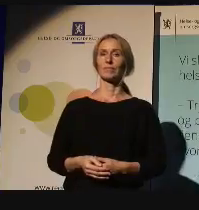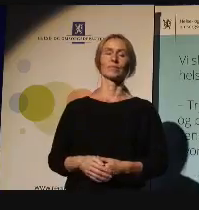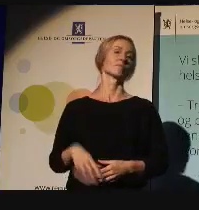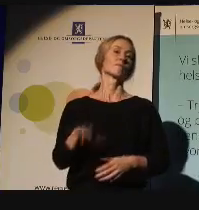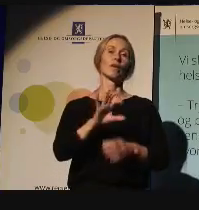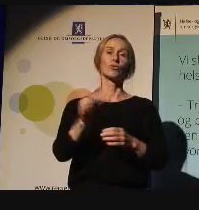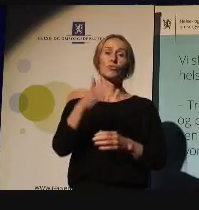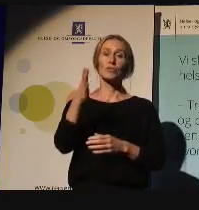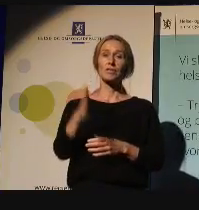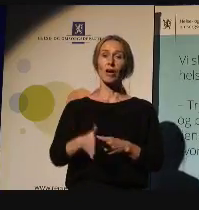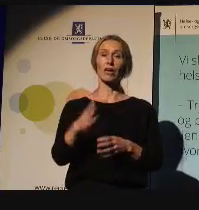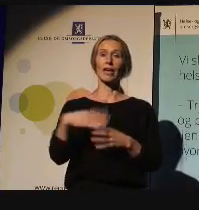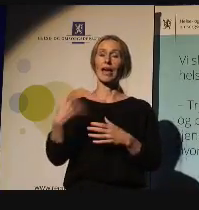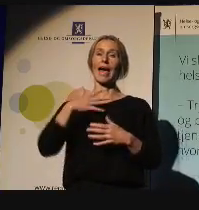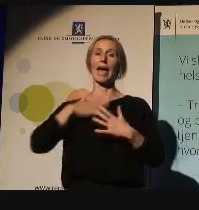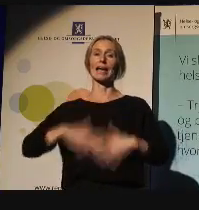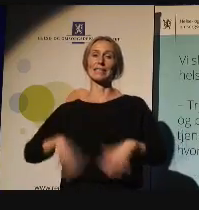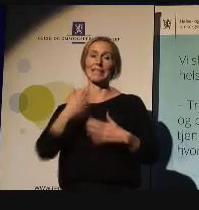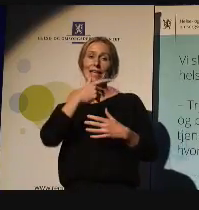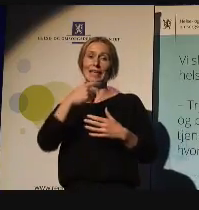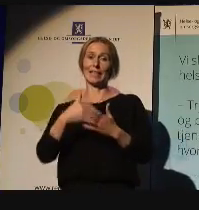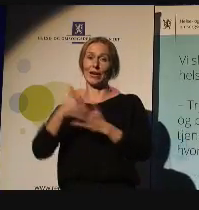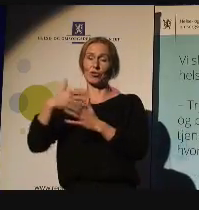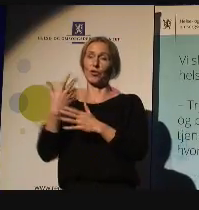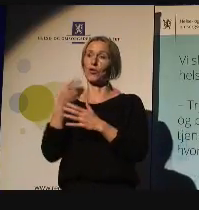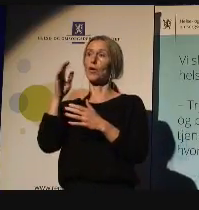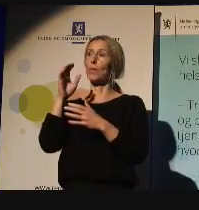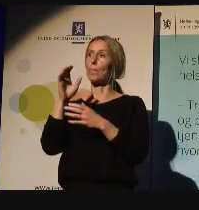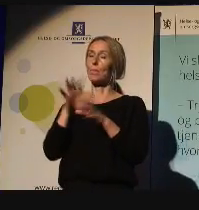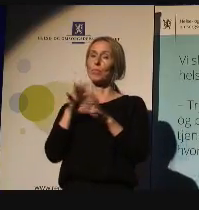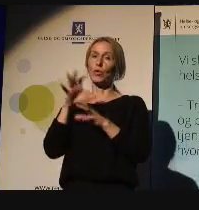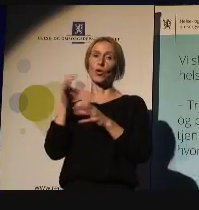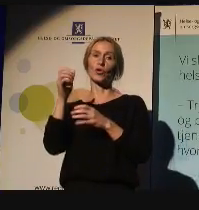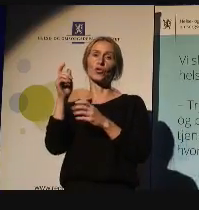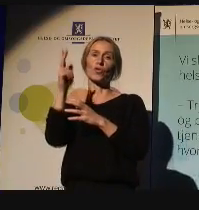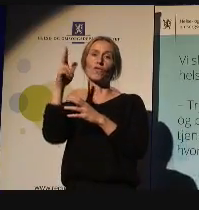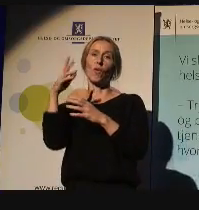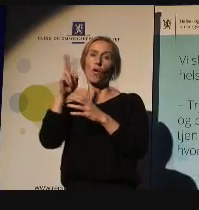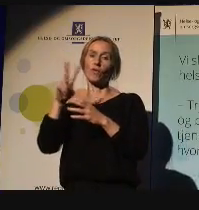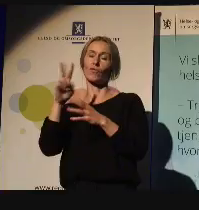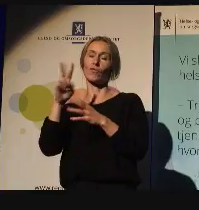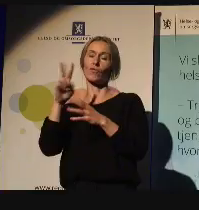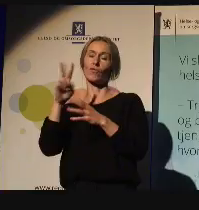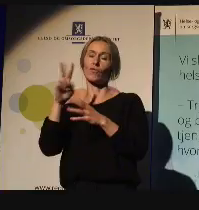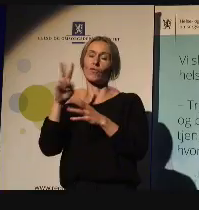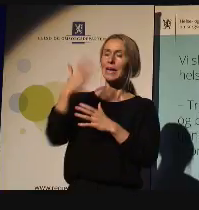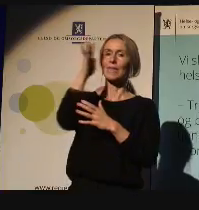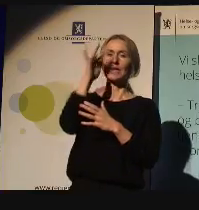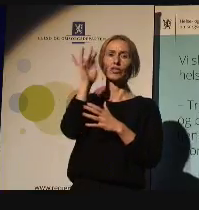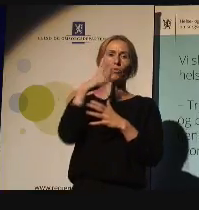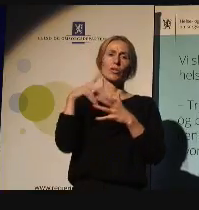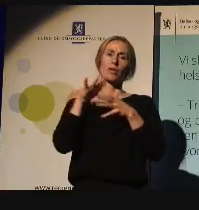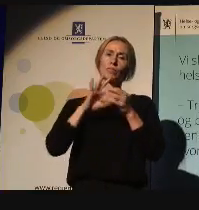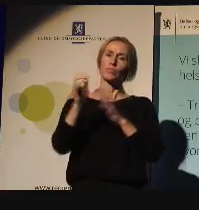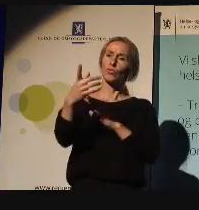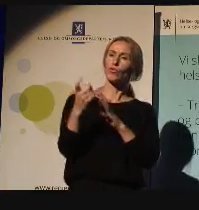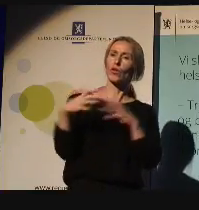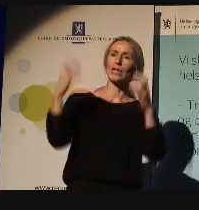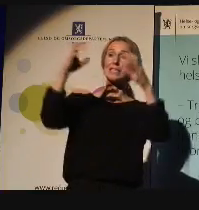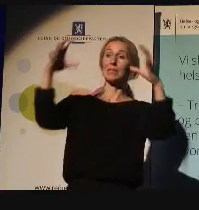Tusen takk, helsedirektør Bjørn Gullvåg, for viktige refleksjoner om utfordringsbildet som vi